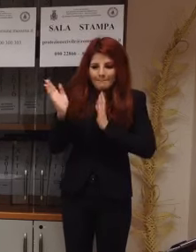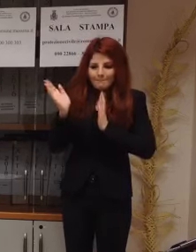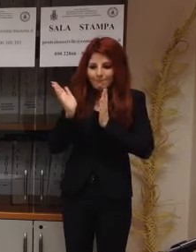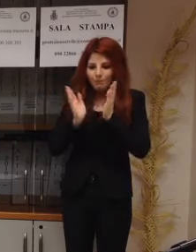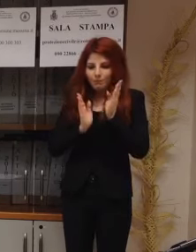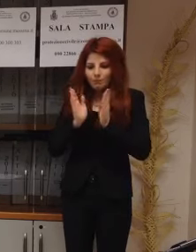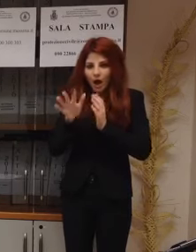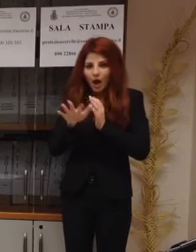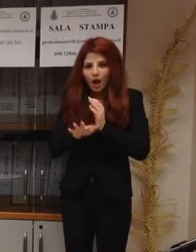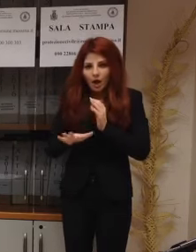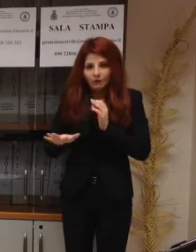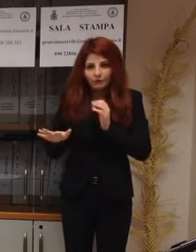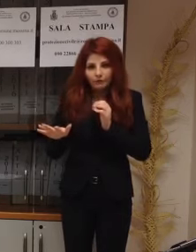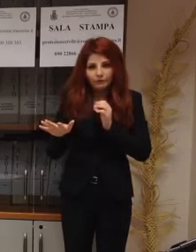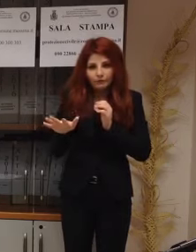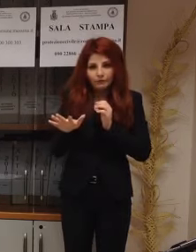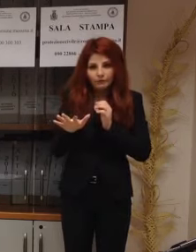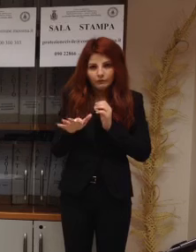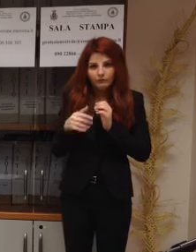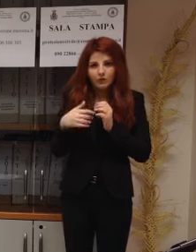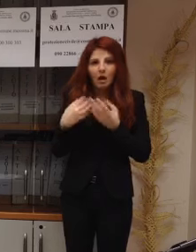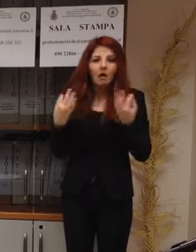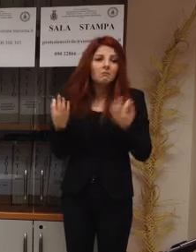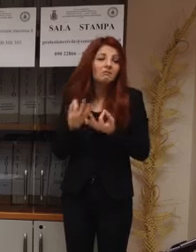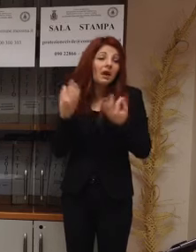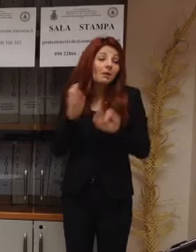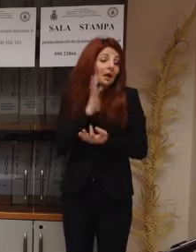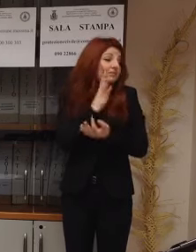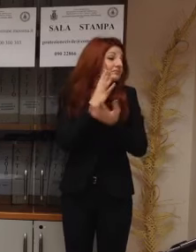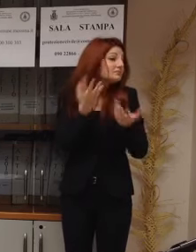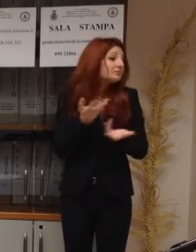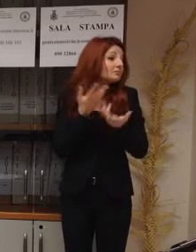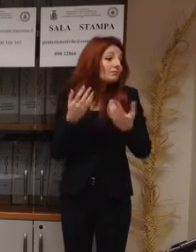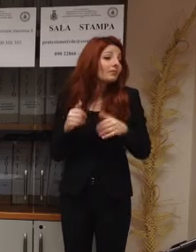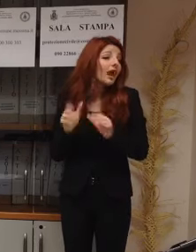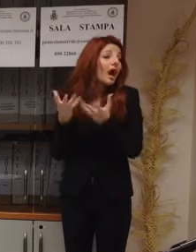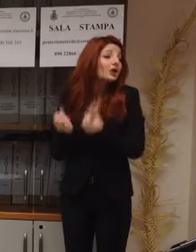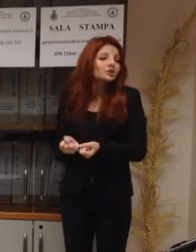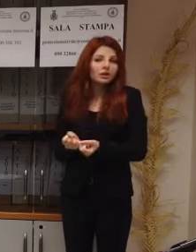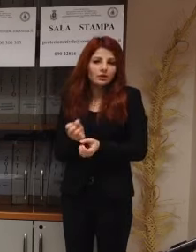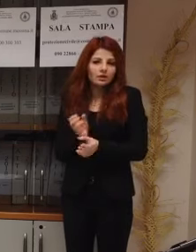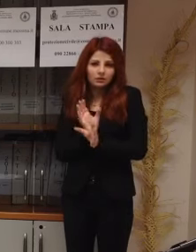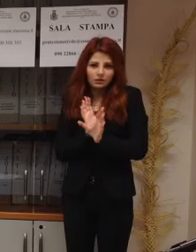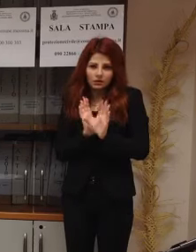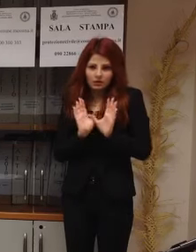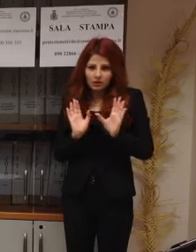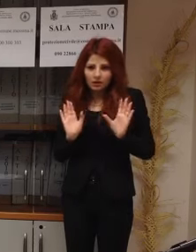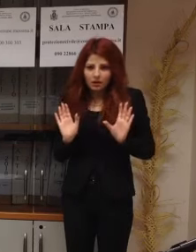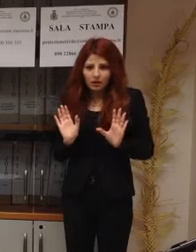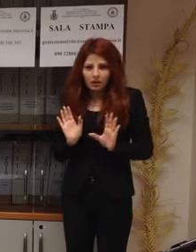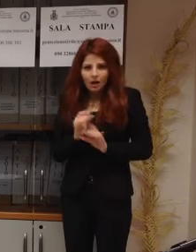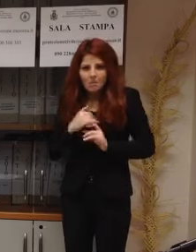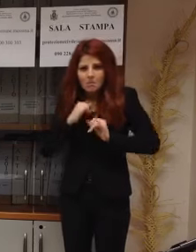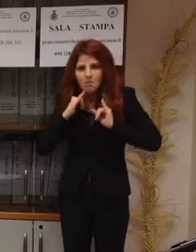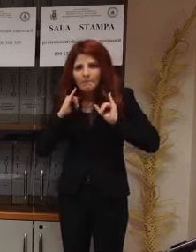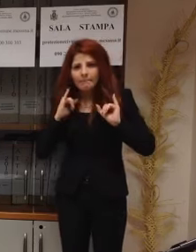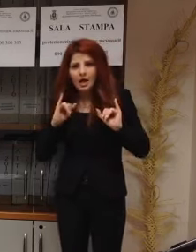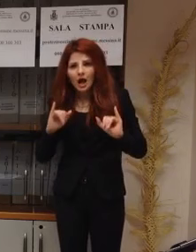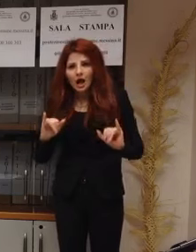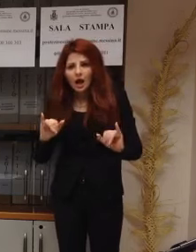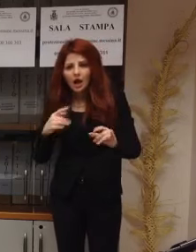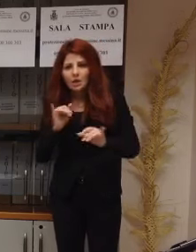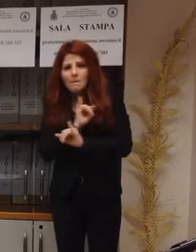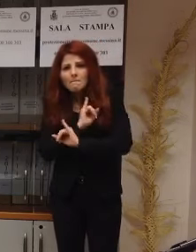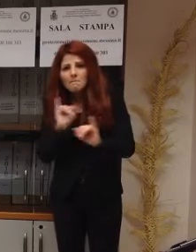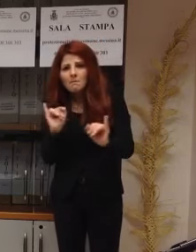confronti di azioni mafiose o comunque simili o conniventi. Vi assicuro che tutto